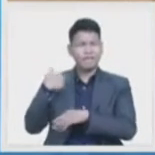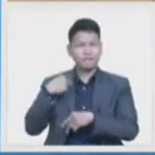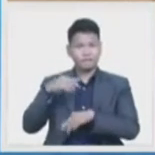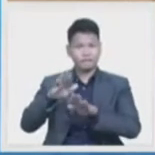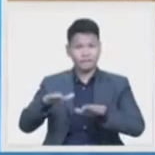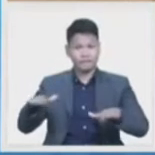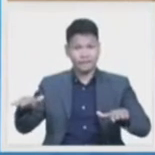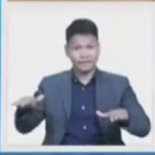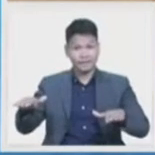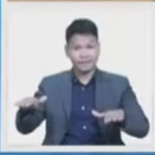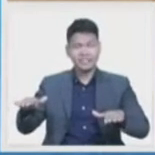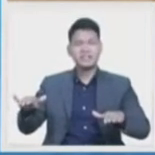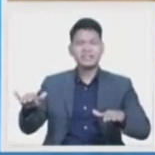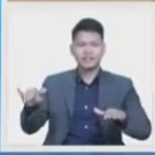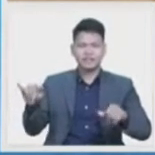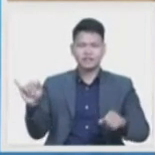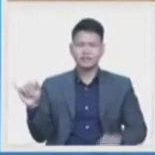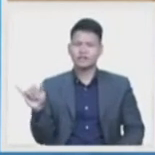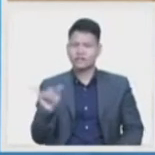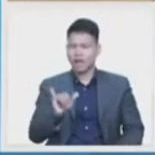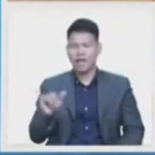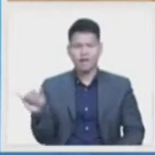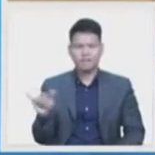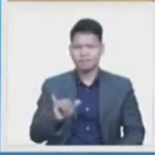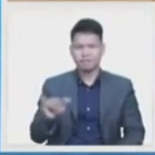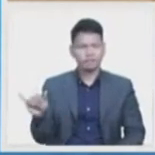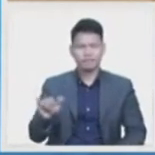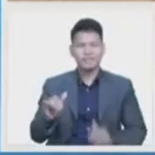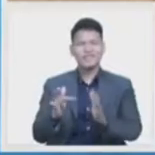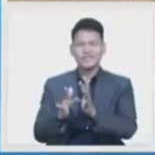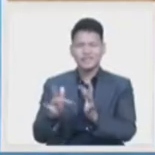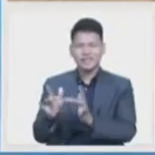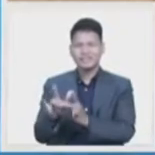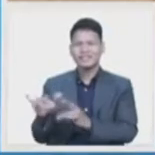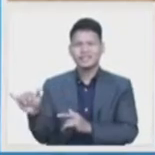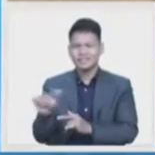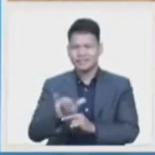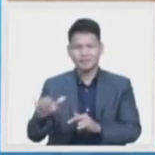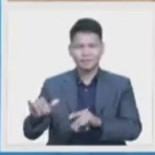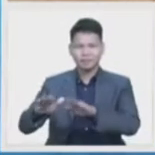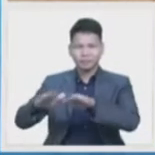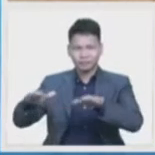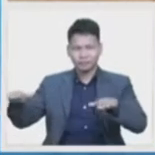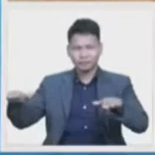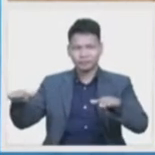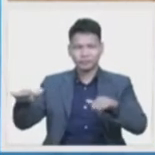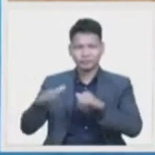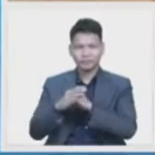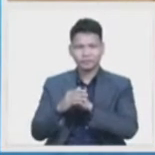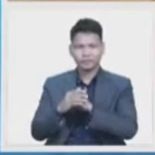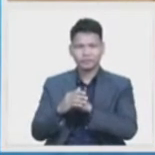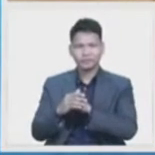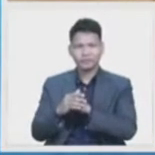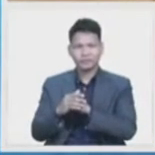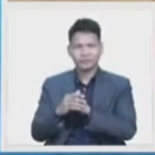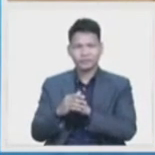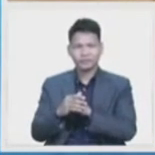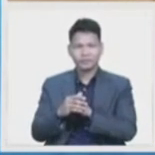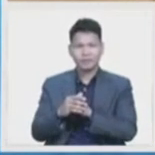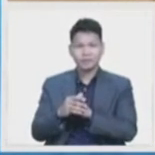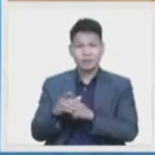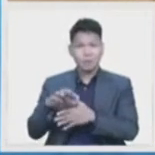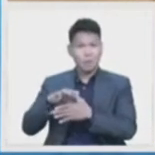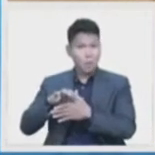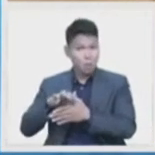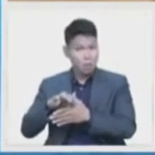Si Kristo mismo nahisama kanila. Miambit siya sa pagkatao. Sa